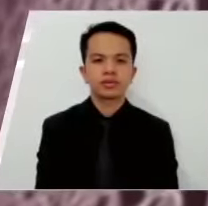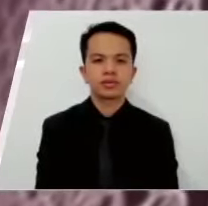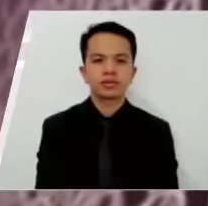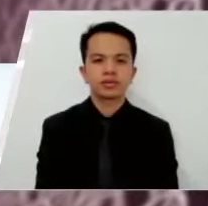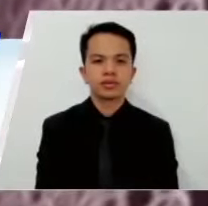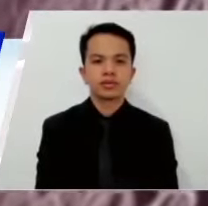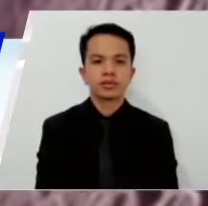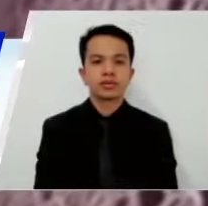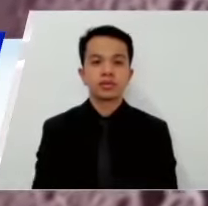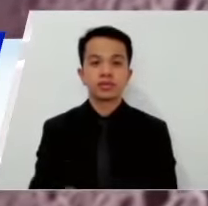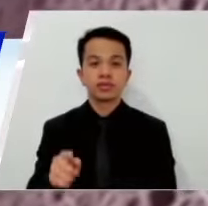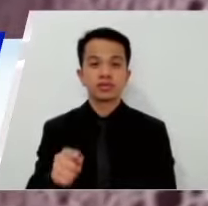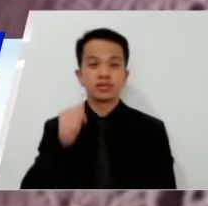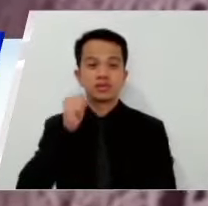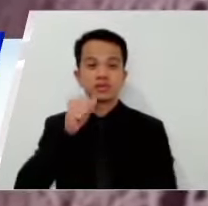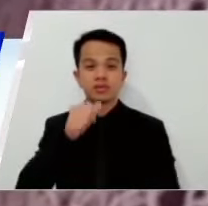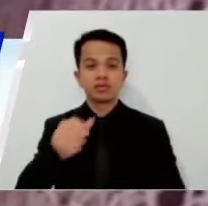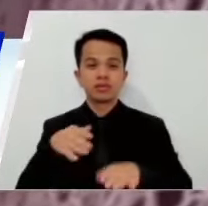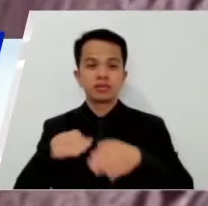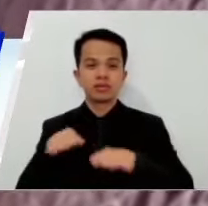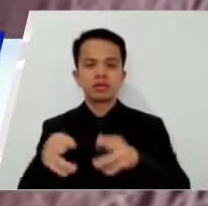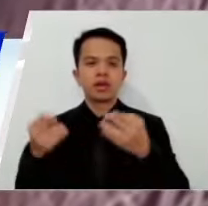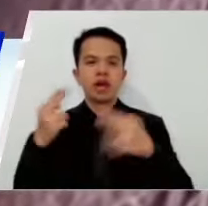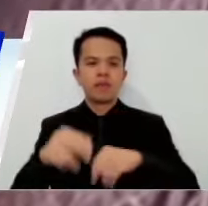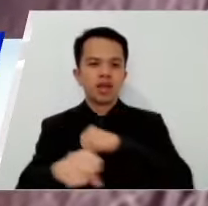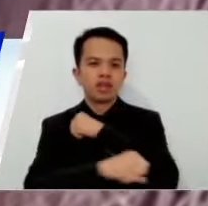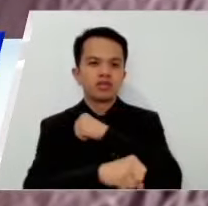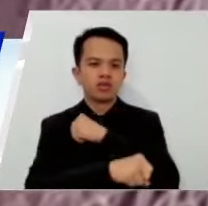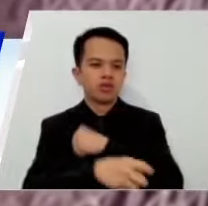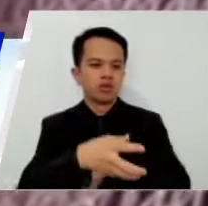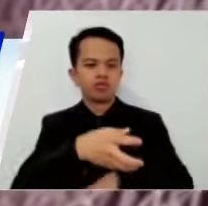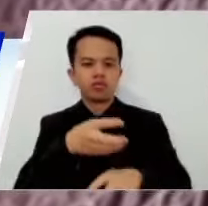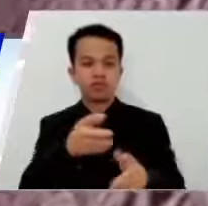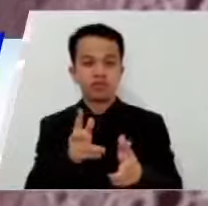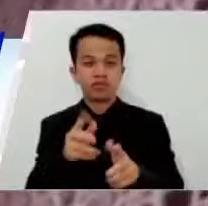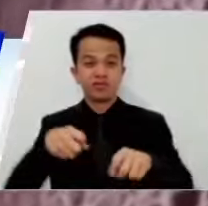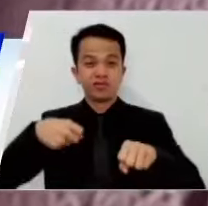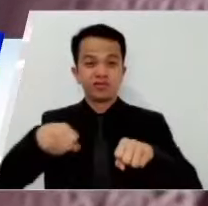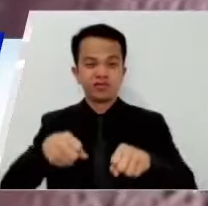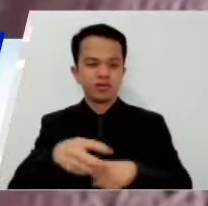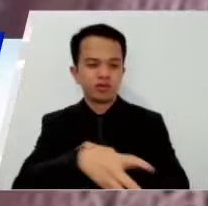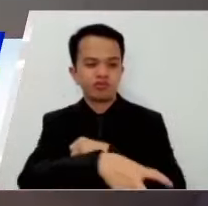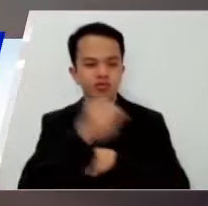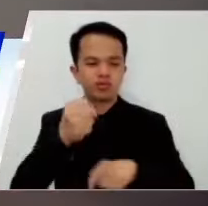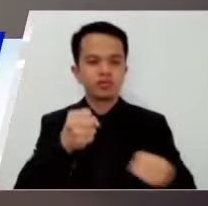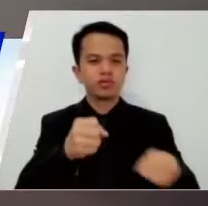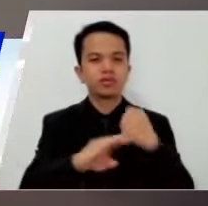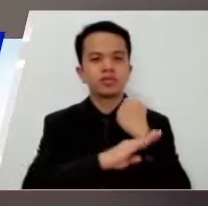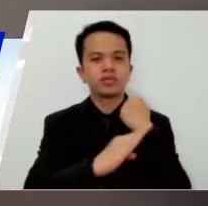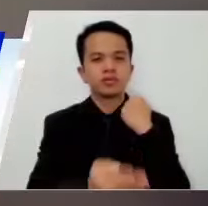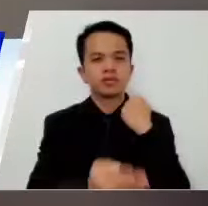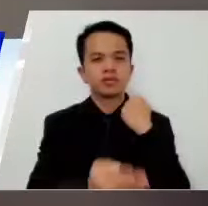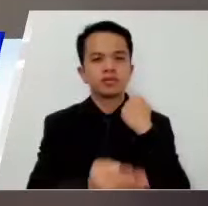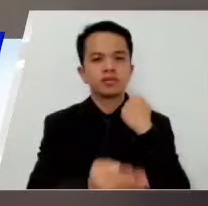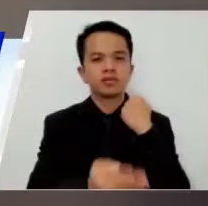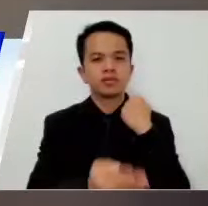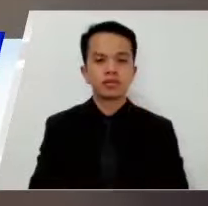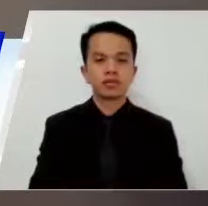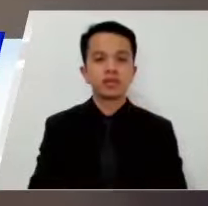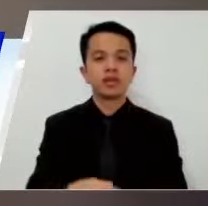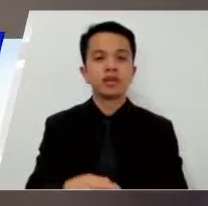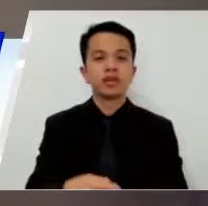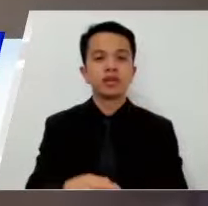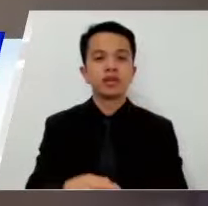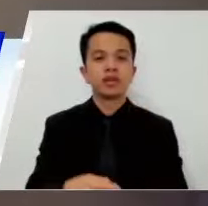Naglalakad ang babaeng yan sa Cebu City nang biglang hinablot nang nakaangkas sa motorsiklo ang hawak niyang bag. Natumba pa ang babae sa lakas ng